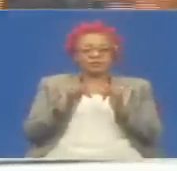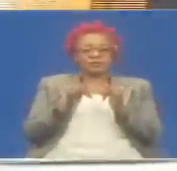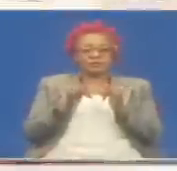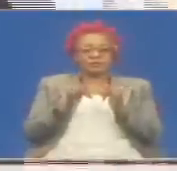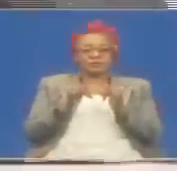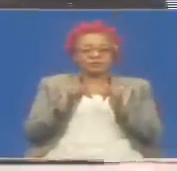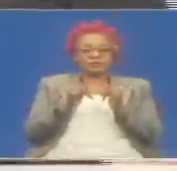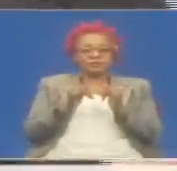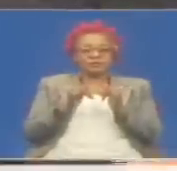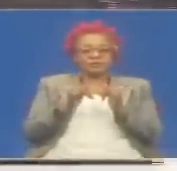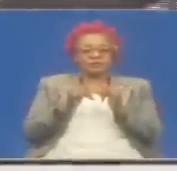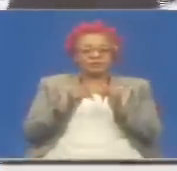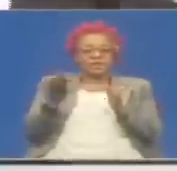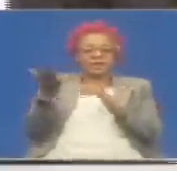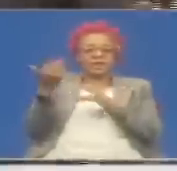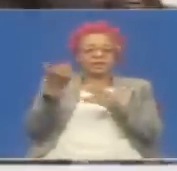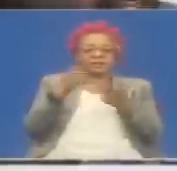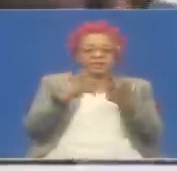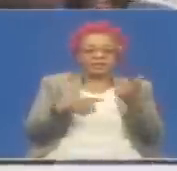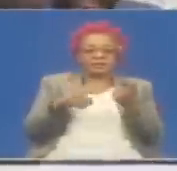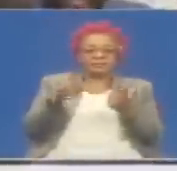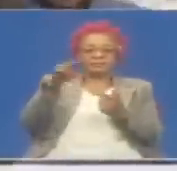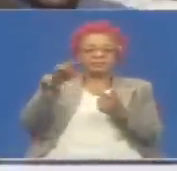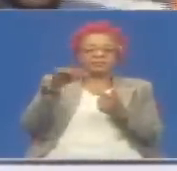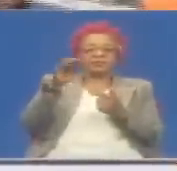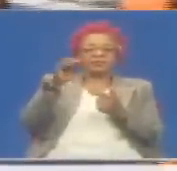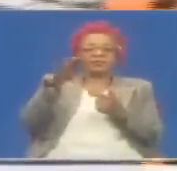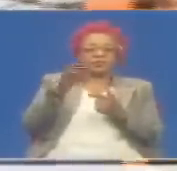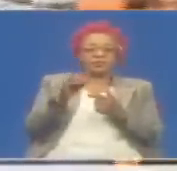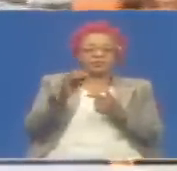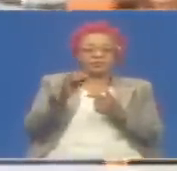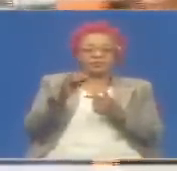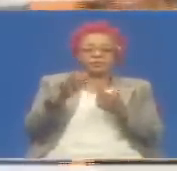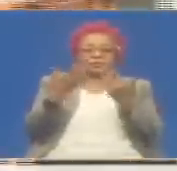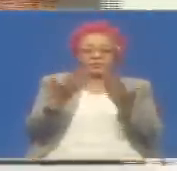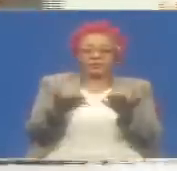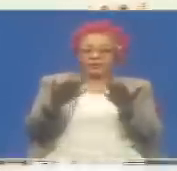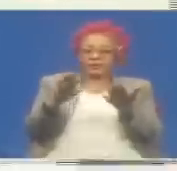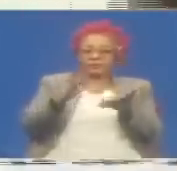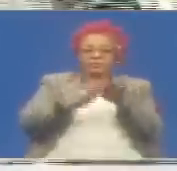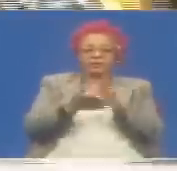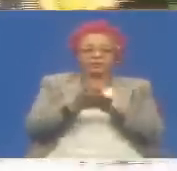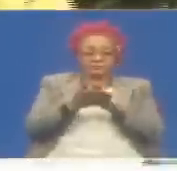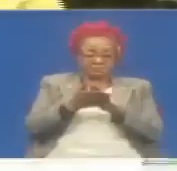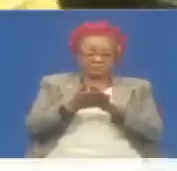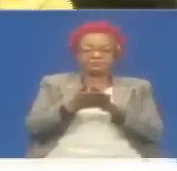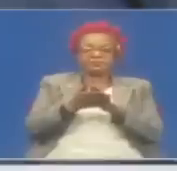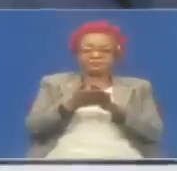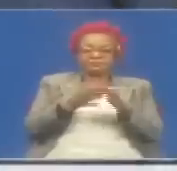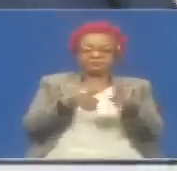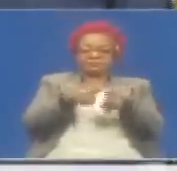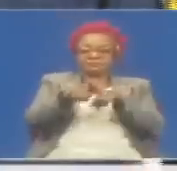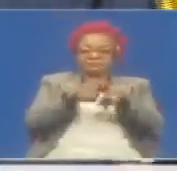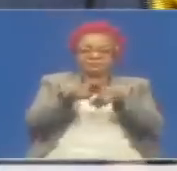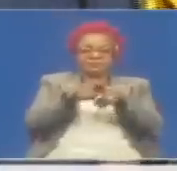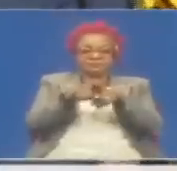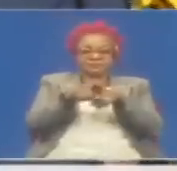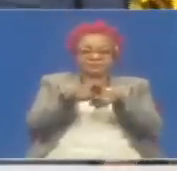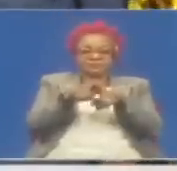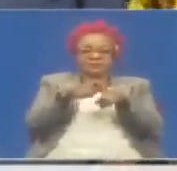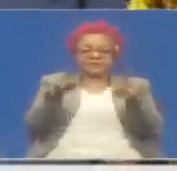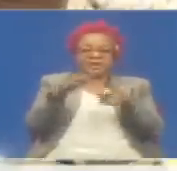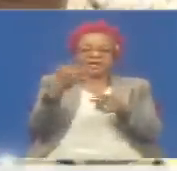sana. Mwaka jana, Nyoro alikuwepo katika kinyanganyiro cha kuwa mgombea mwenza wa Rais William Ruto, ila